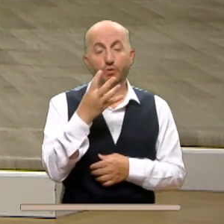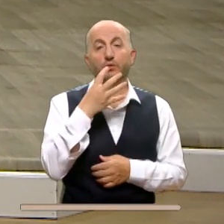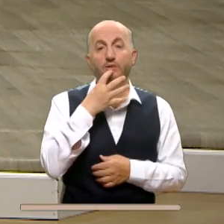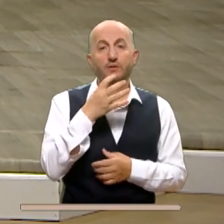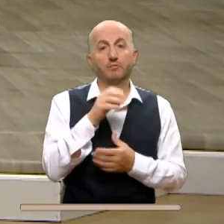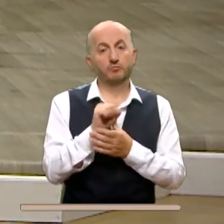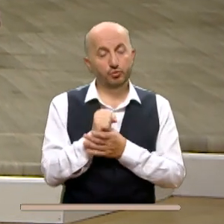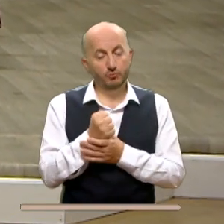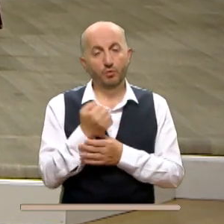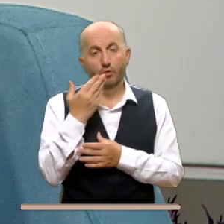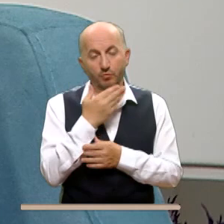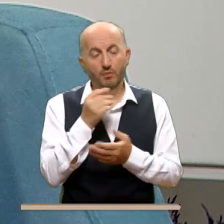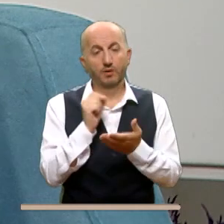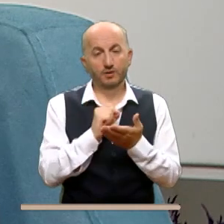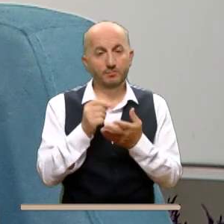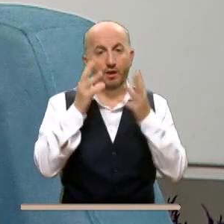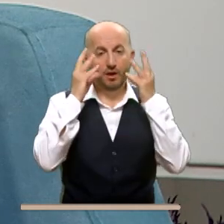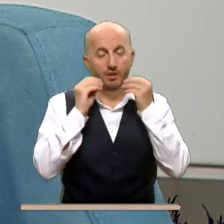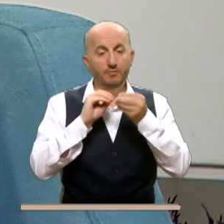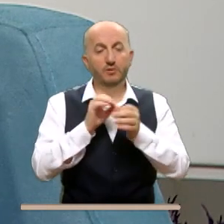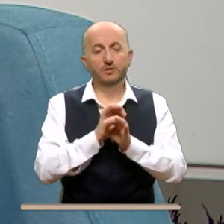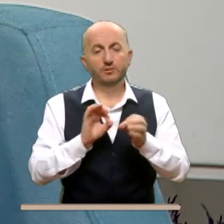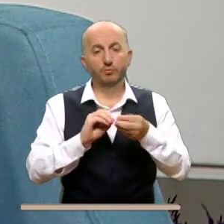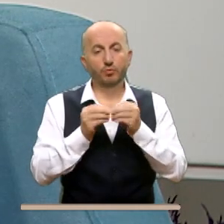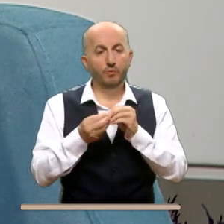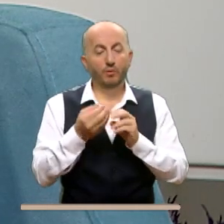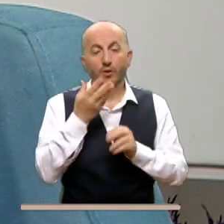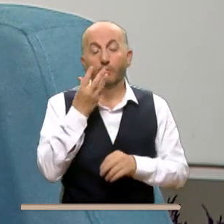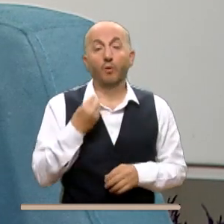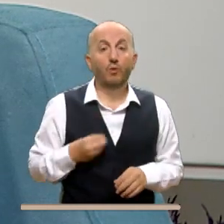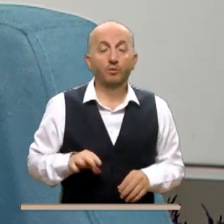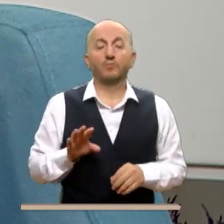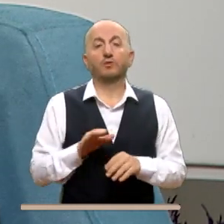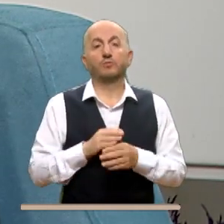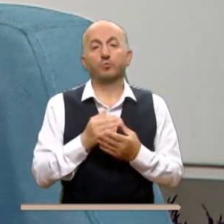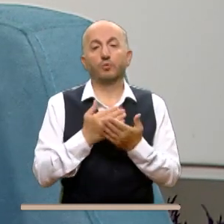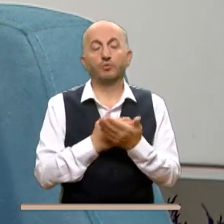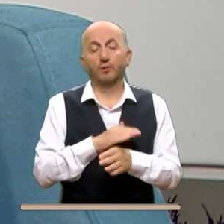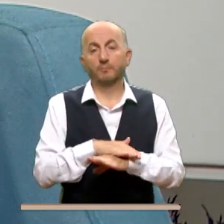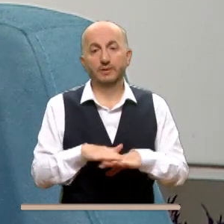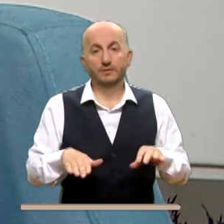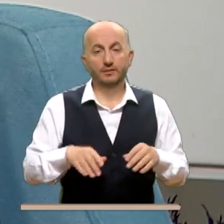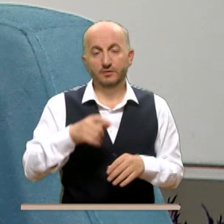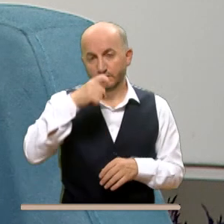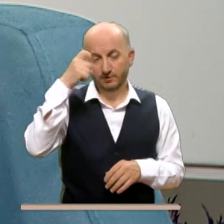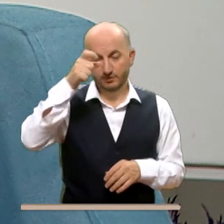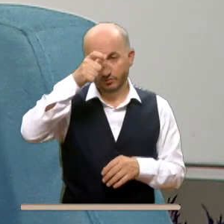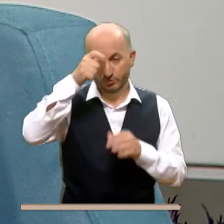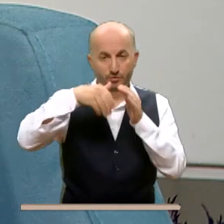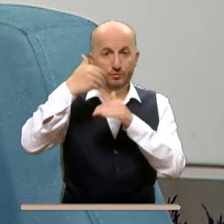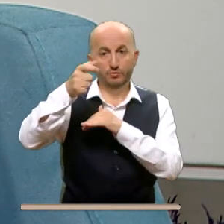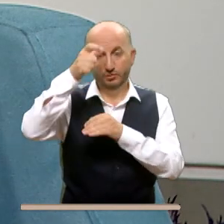okuma, yazma, anlama, konuşma anlamında sıkıntıları hiçbir şekilde olmaz. Program bittiğinde yazın yurt içi, yurt dışı ek